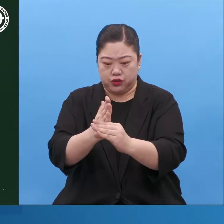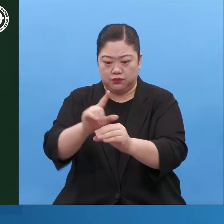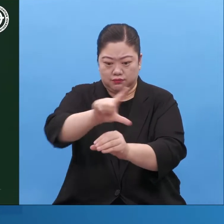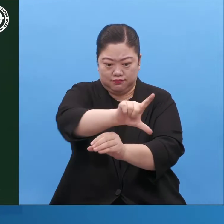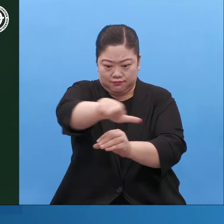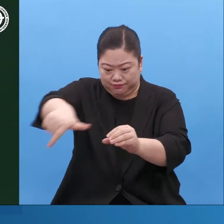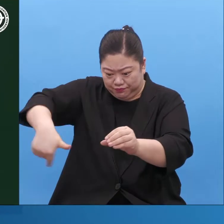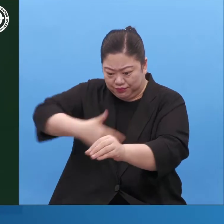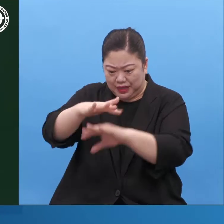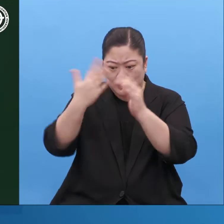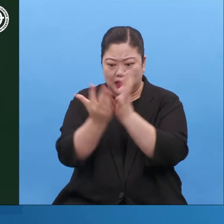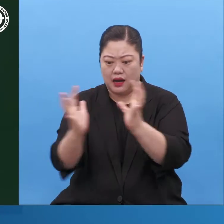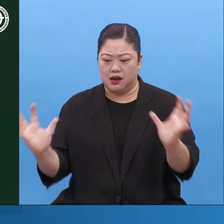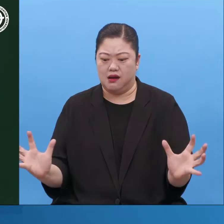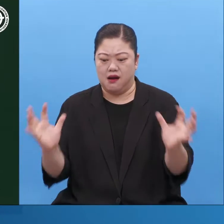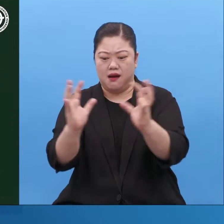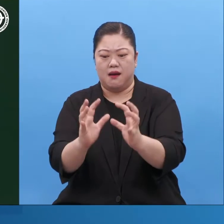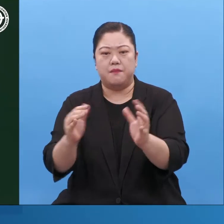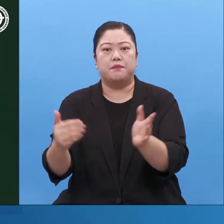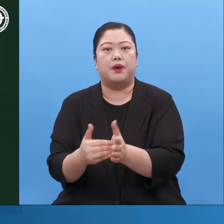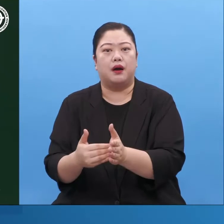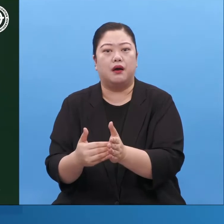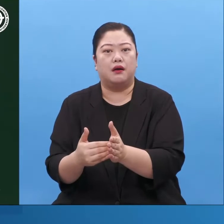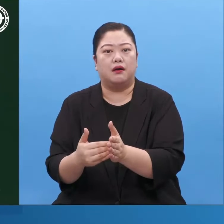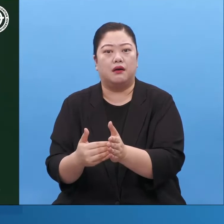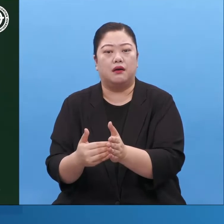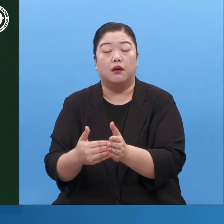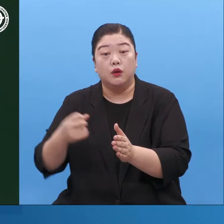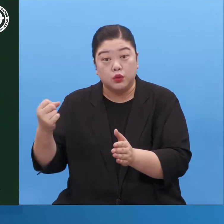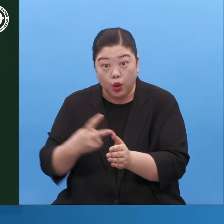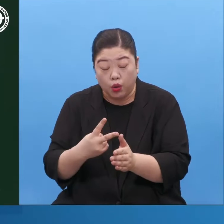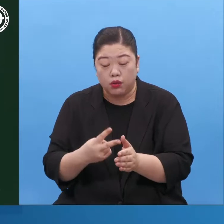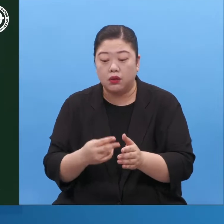all gathered 이제 눈여겨봐야 될 게 로마에서까지